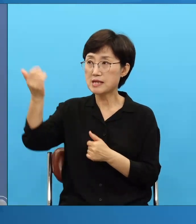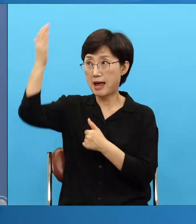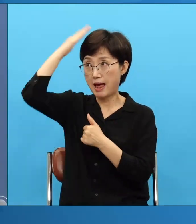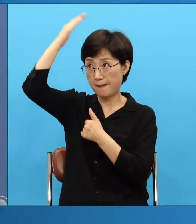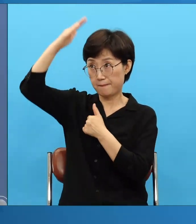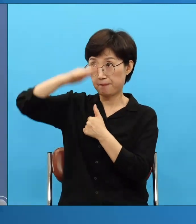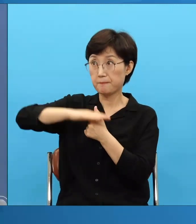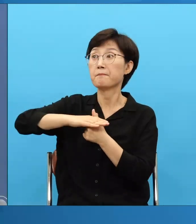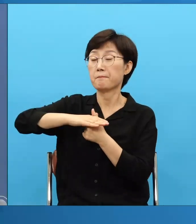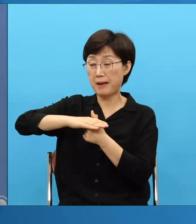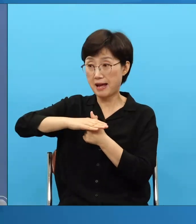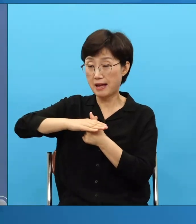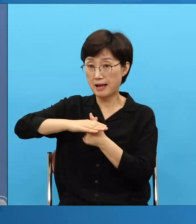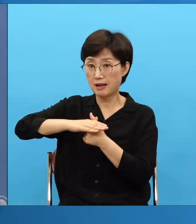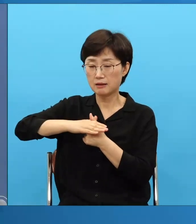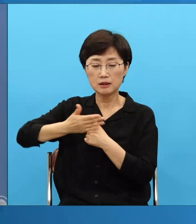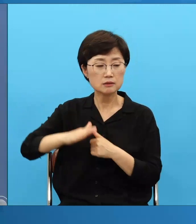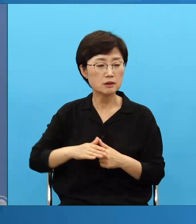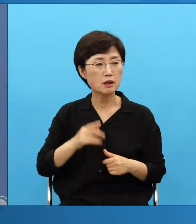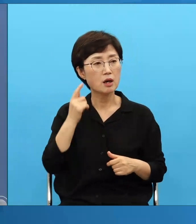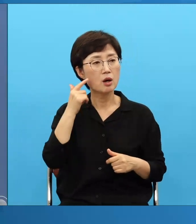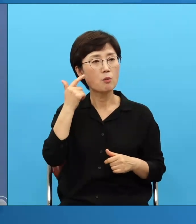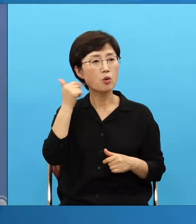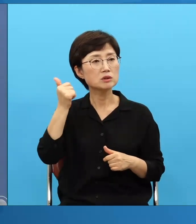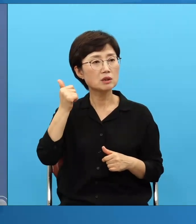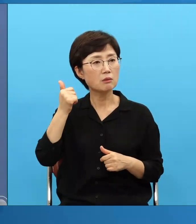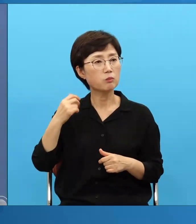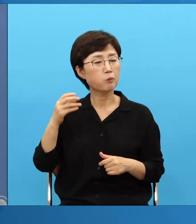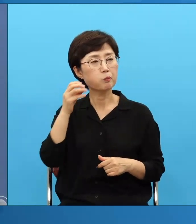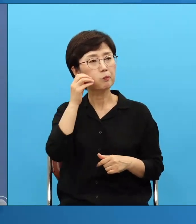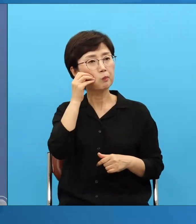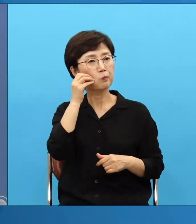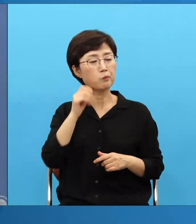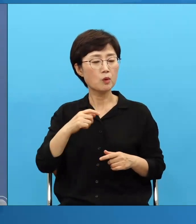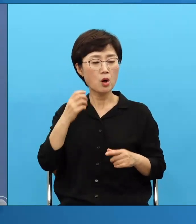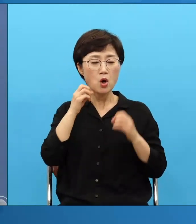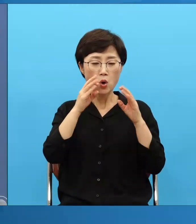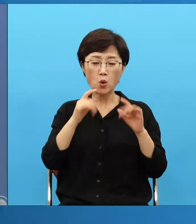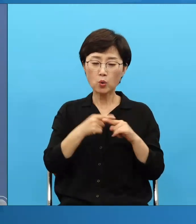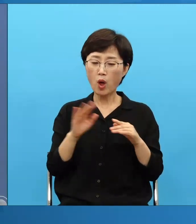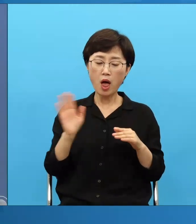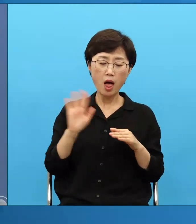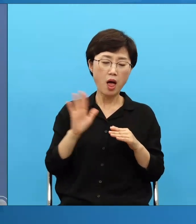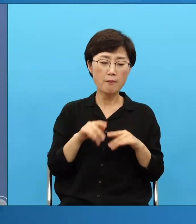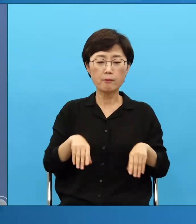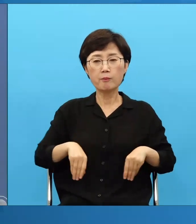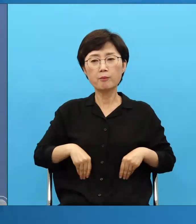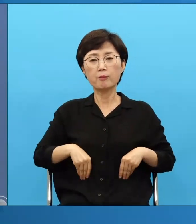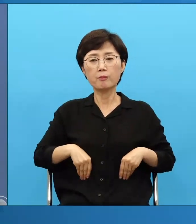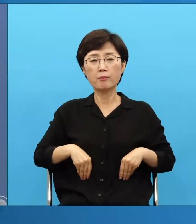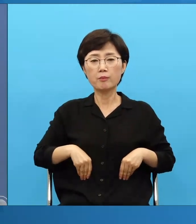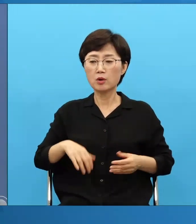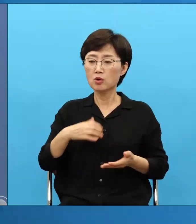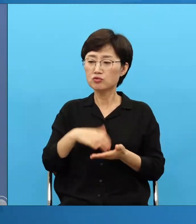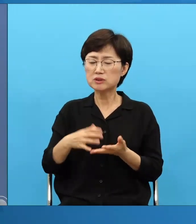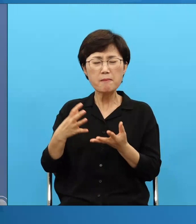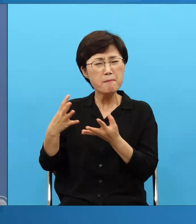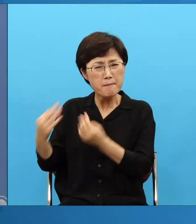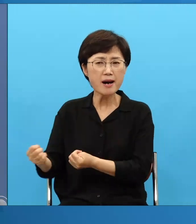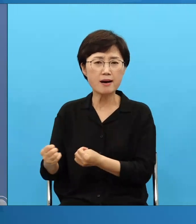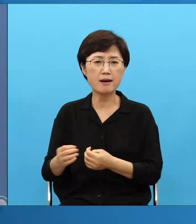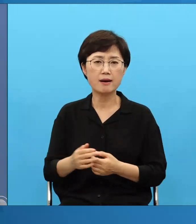명. And then 서울에만 in 현재 Seoul City alone, there are 50,000 pastors who are not doing their pastoral 너무 ministry. 힘드니까 숨어